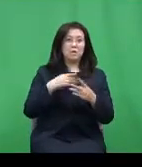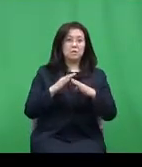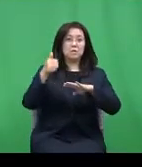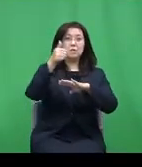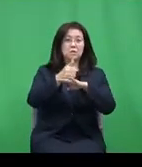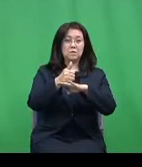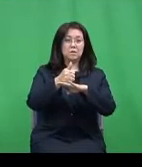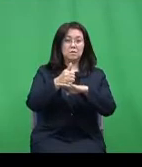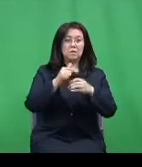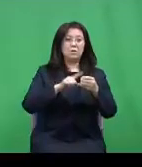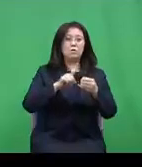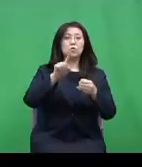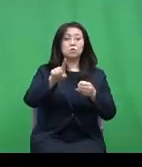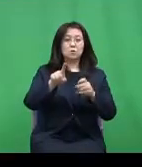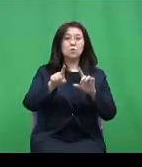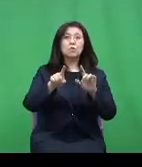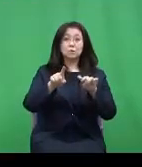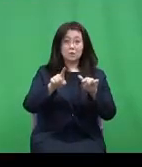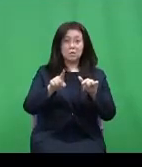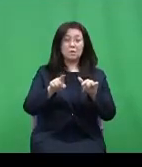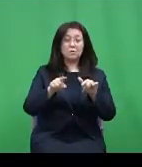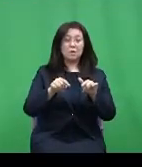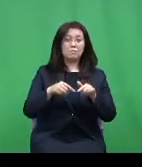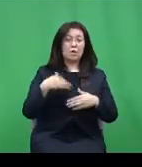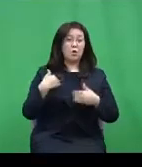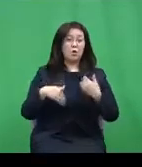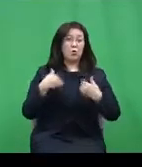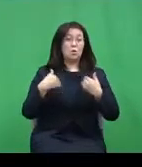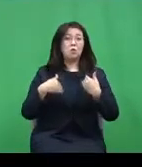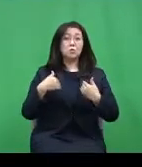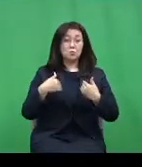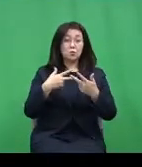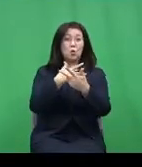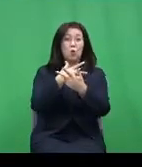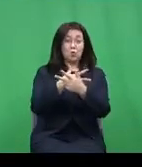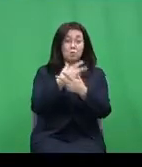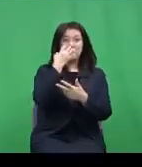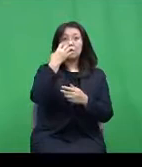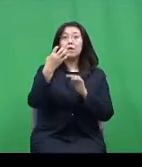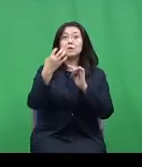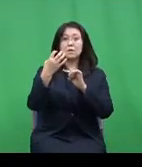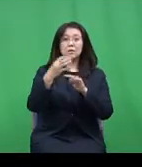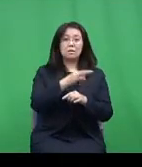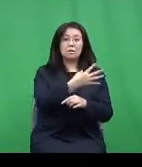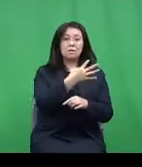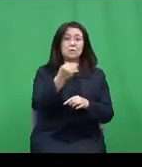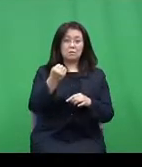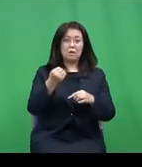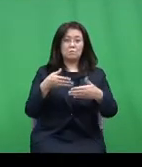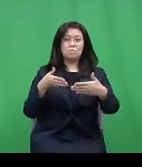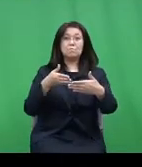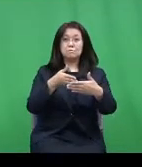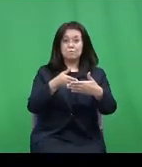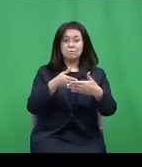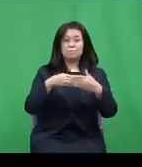まあ、私が知事に就任して翌年にはですね、嬉しいことに、北陸新幹線の金